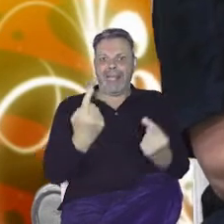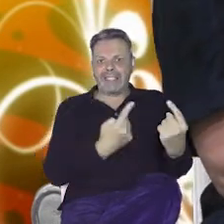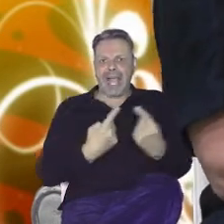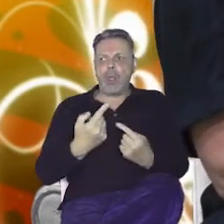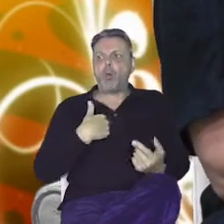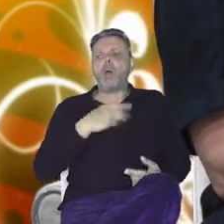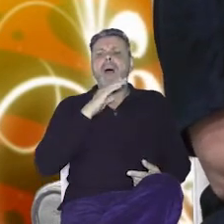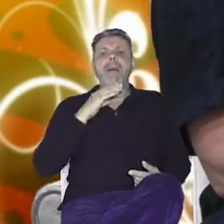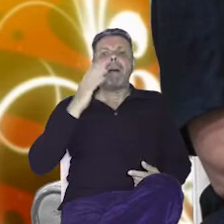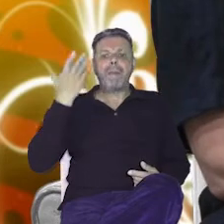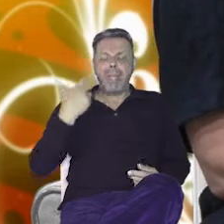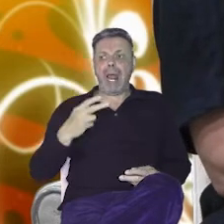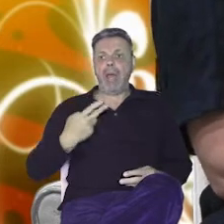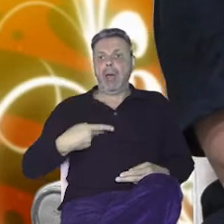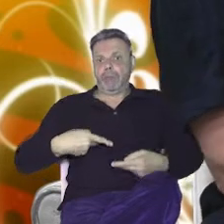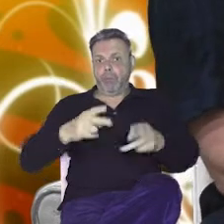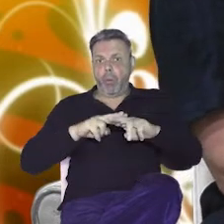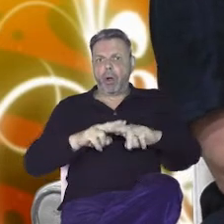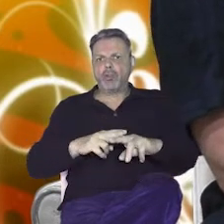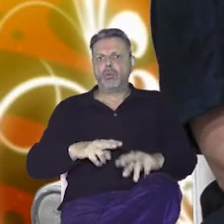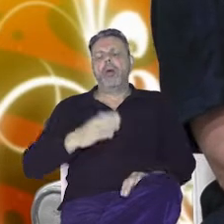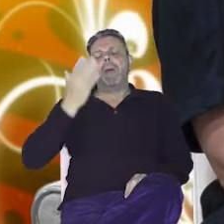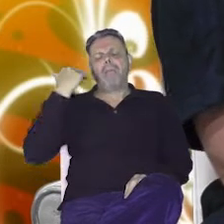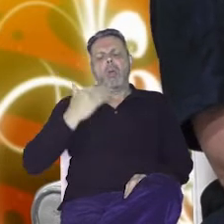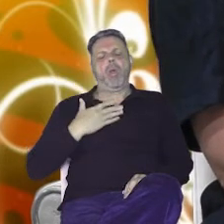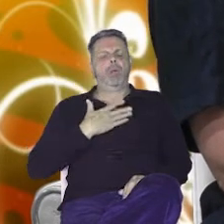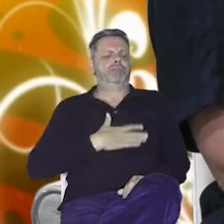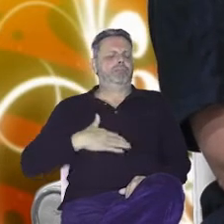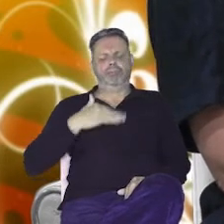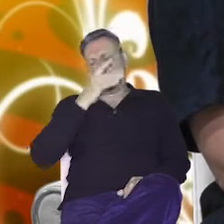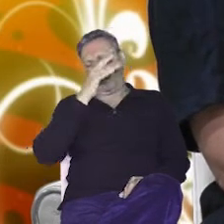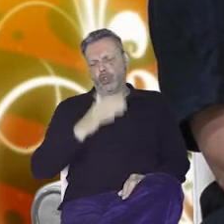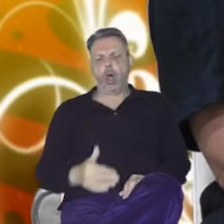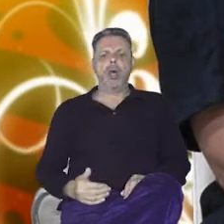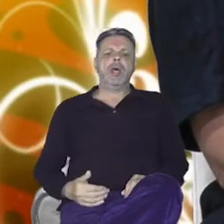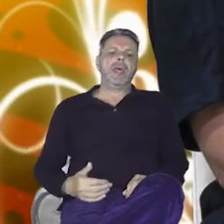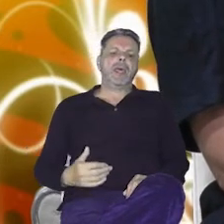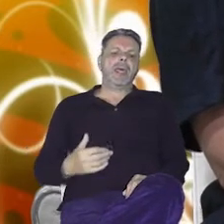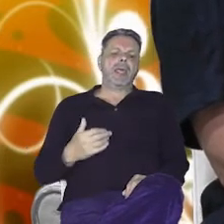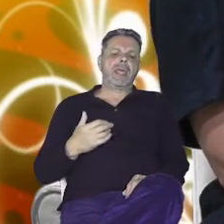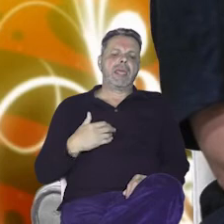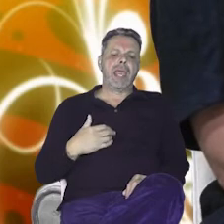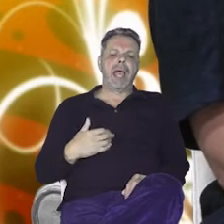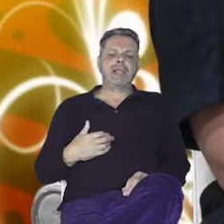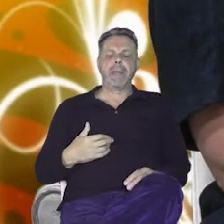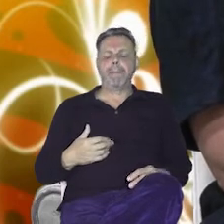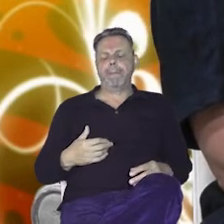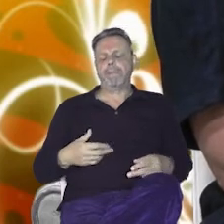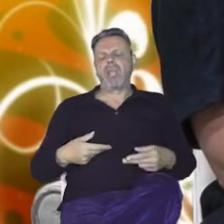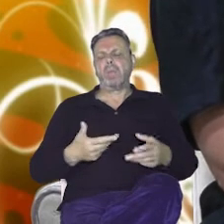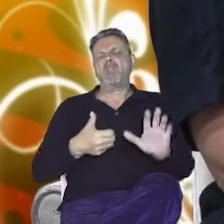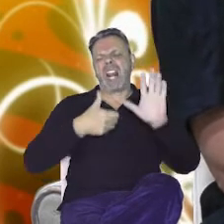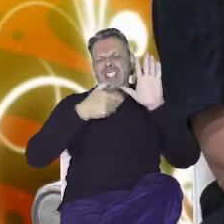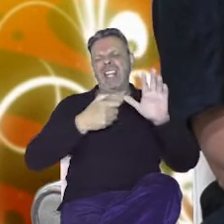majka bila zaprimljena u bolnici bilo je zbilja jako ružna. Ružno, ja sam vama poslala i slike, ja sad ne želim da to ide na